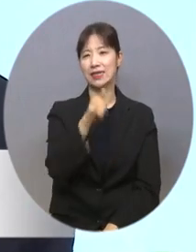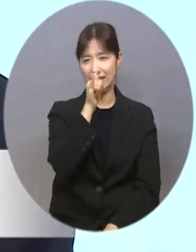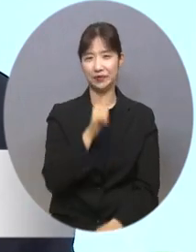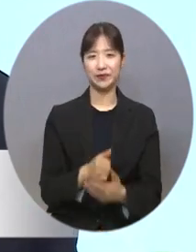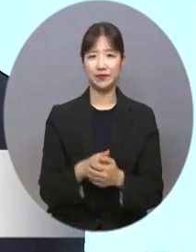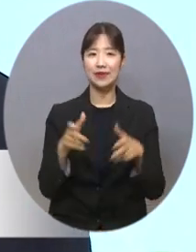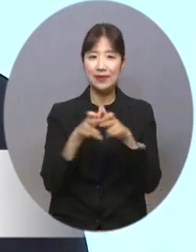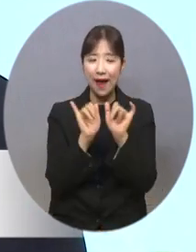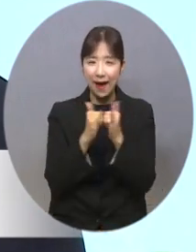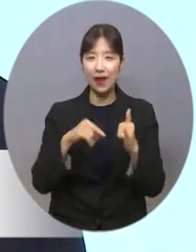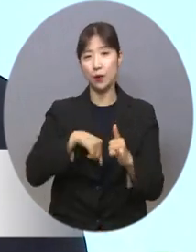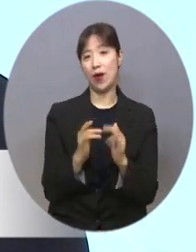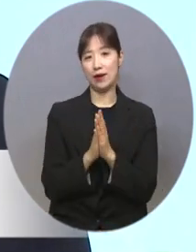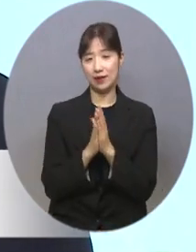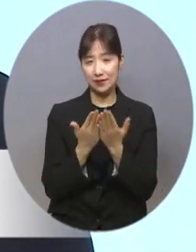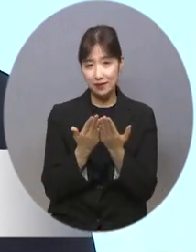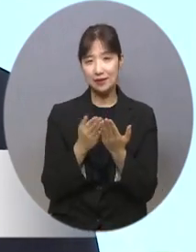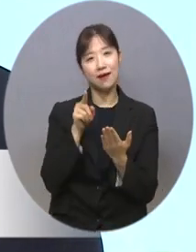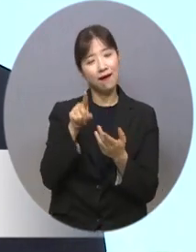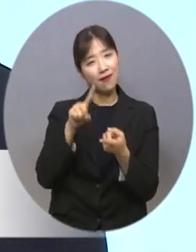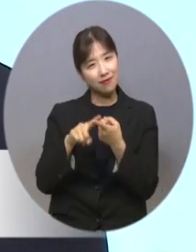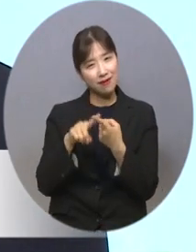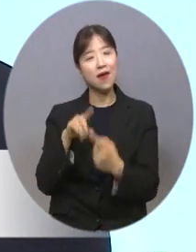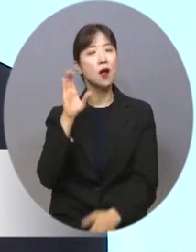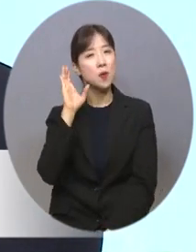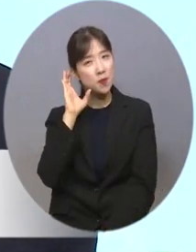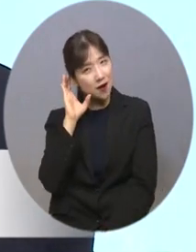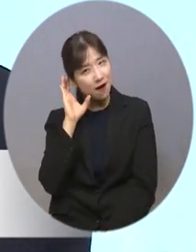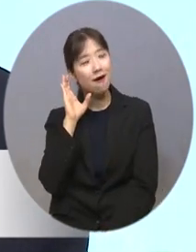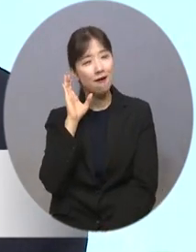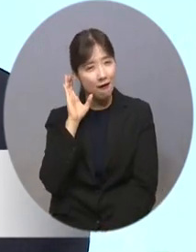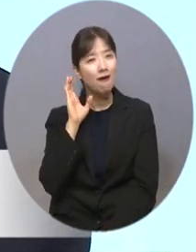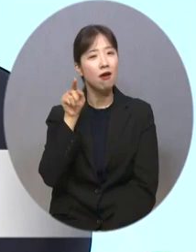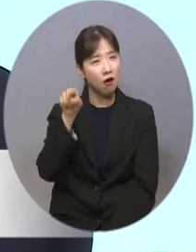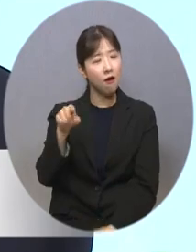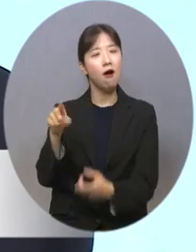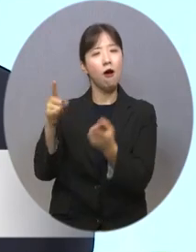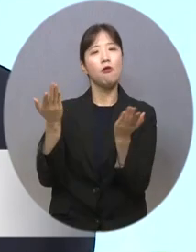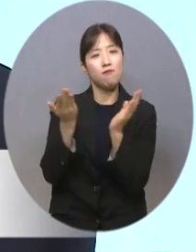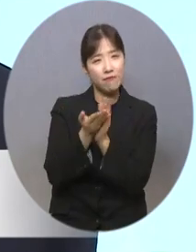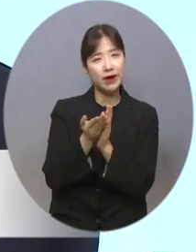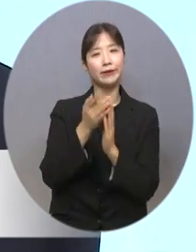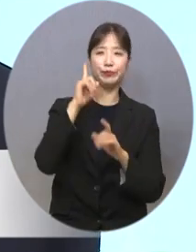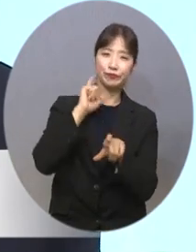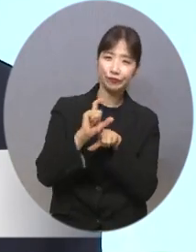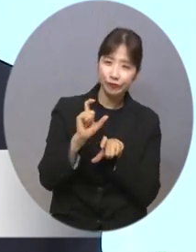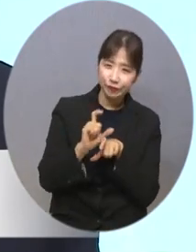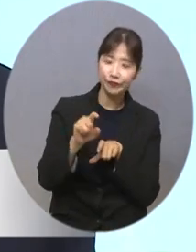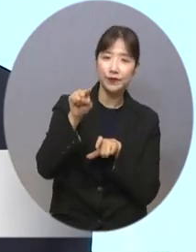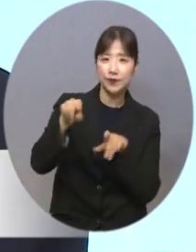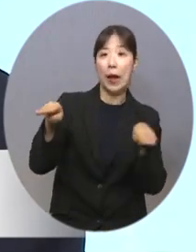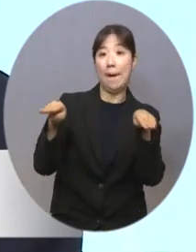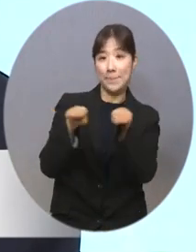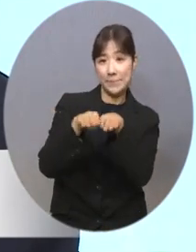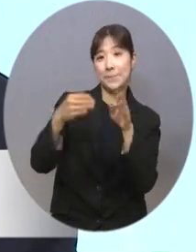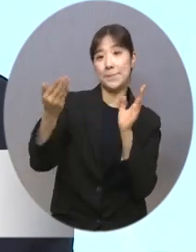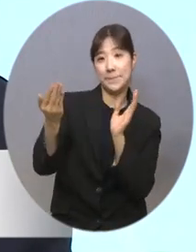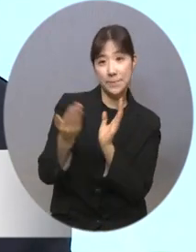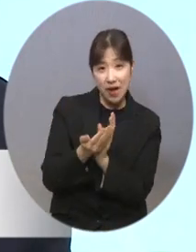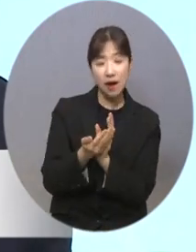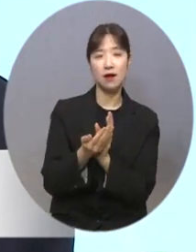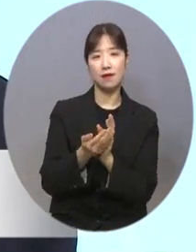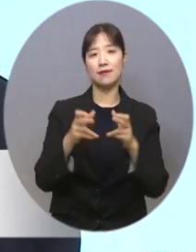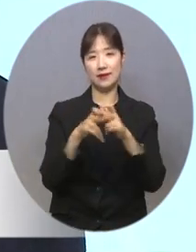장애인 당사자분들의 이야기를 세심하게 듣고 깊이 고민하면서 그 눈높이에 맞는